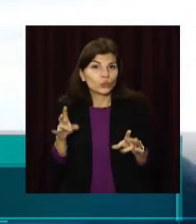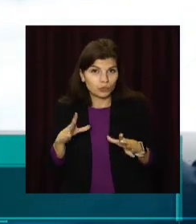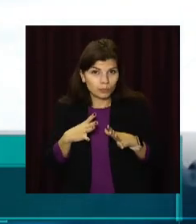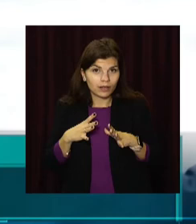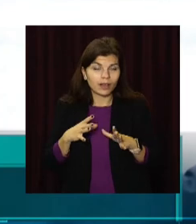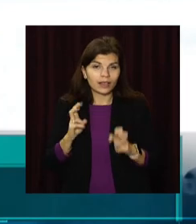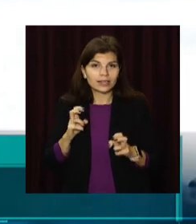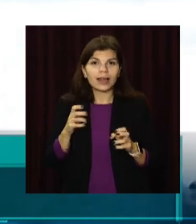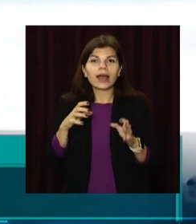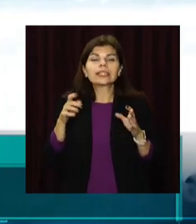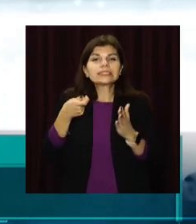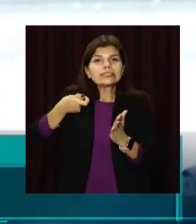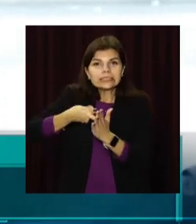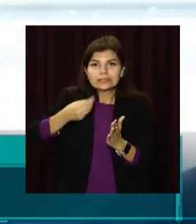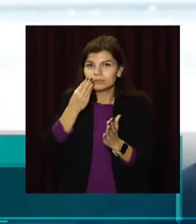зарядки